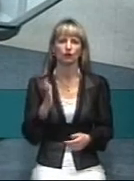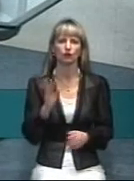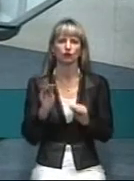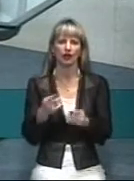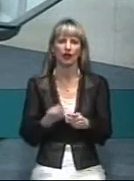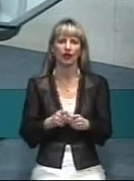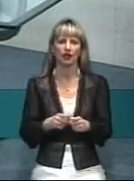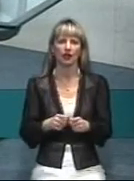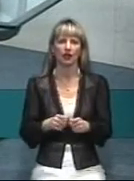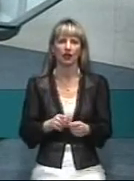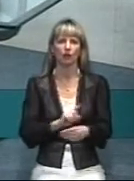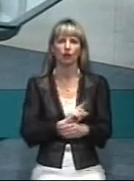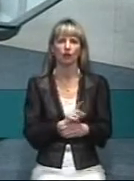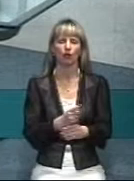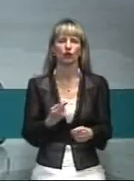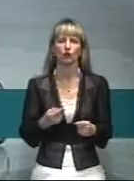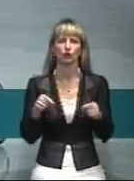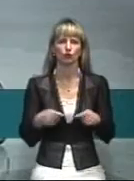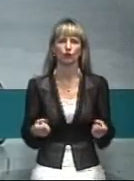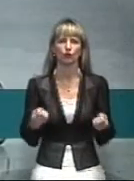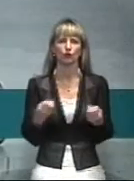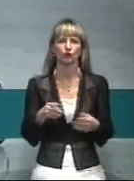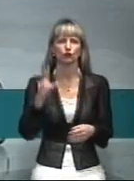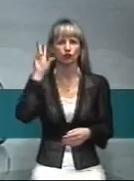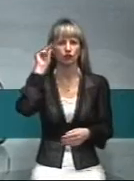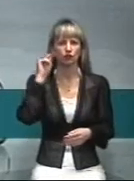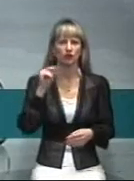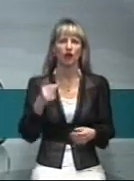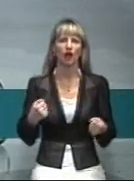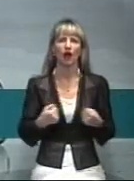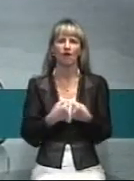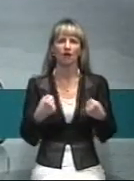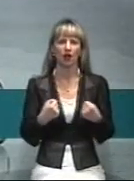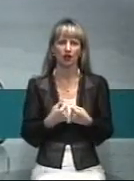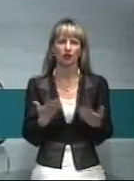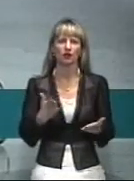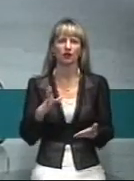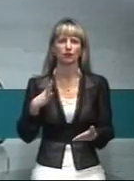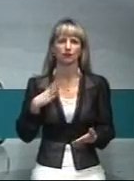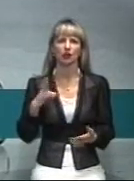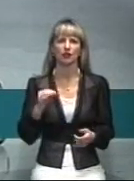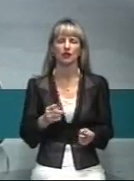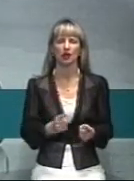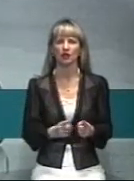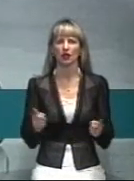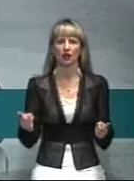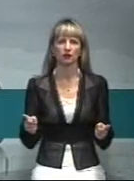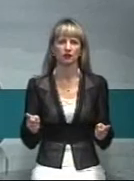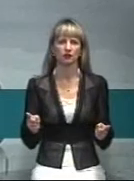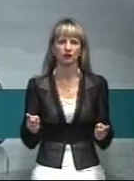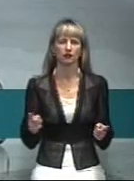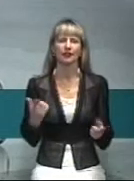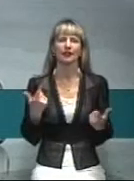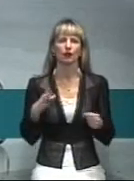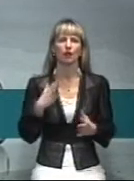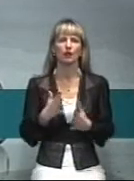радари? Як це відбувається? Ну, тут все просто, тут беруться цифри дорожньо-транспортних пригод, які сталися де сталося найбільше